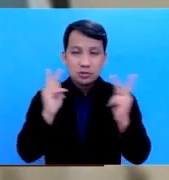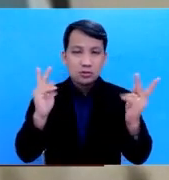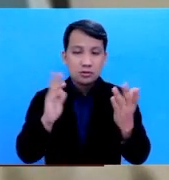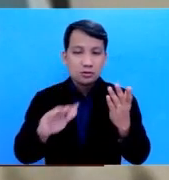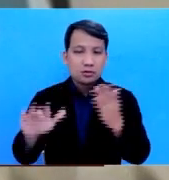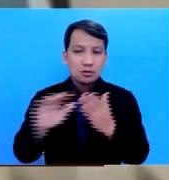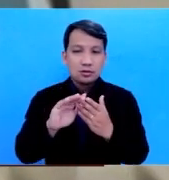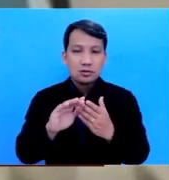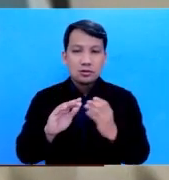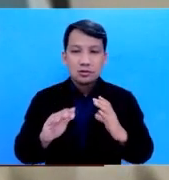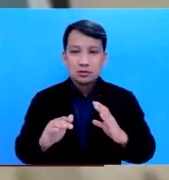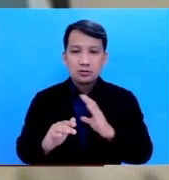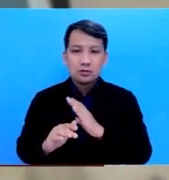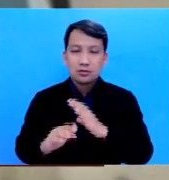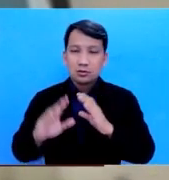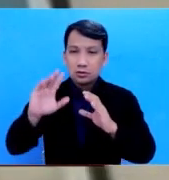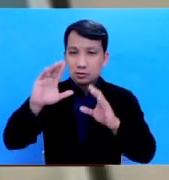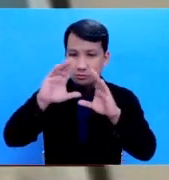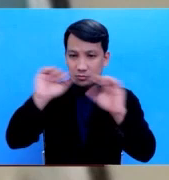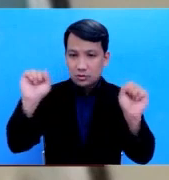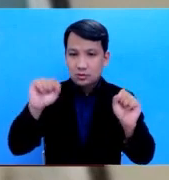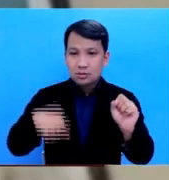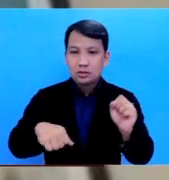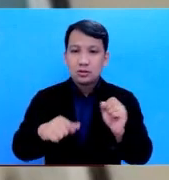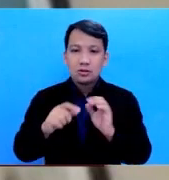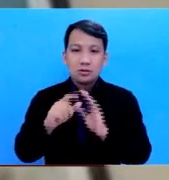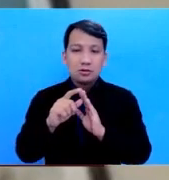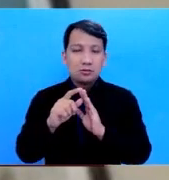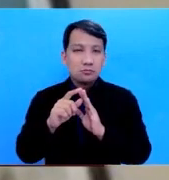candidates for the presidency and the vice presidency